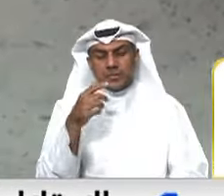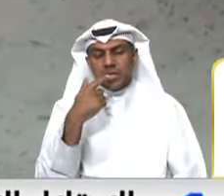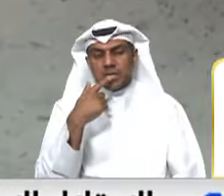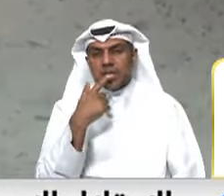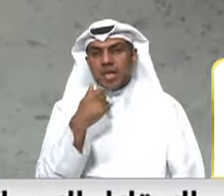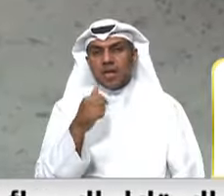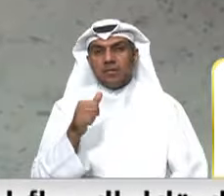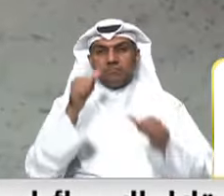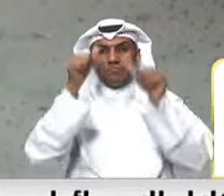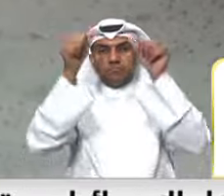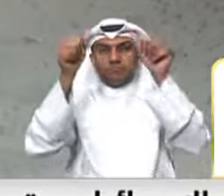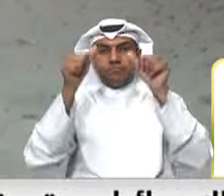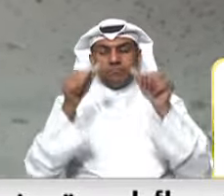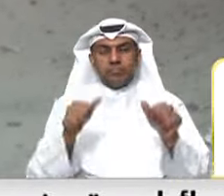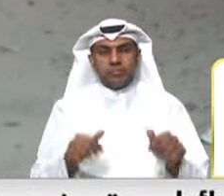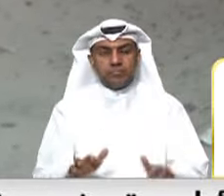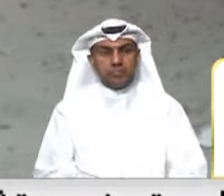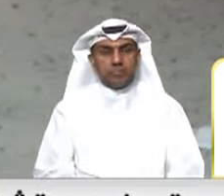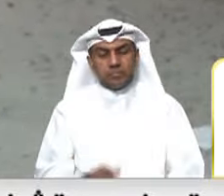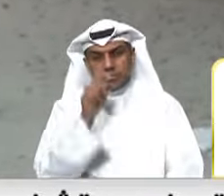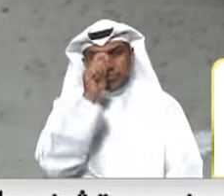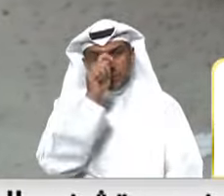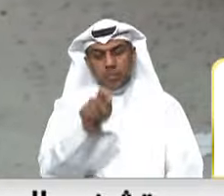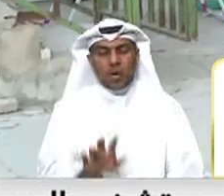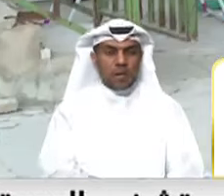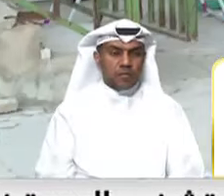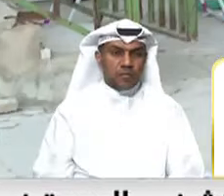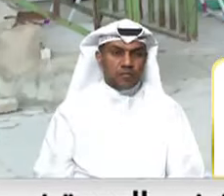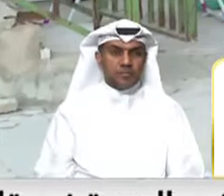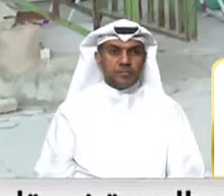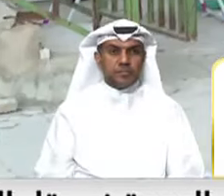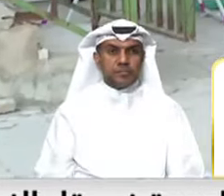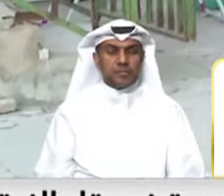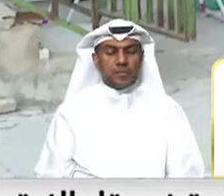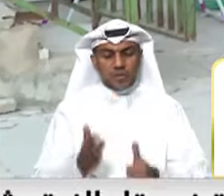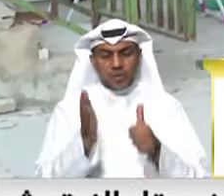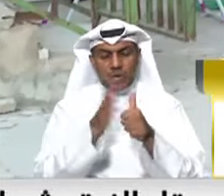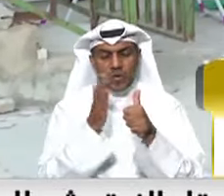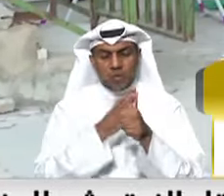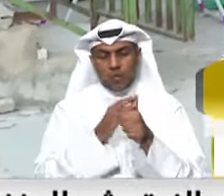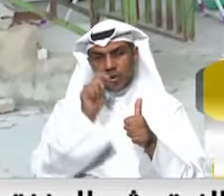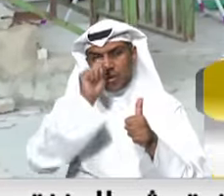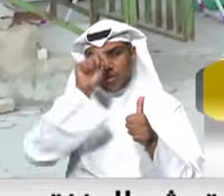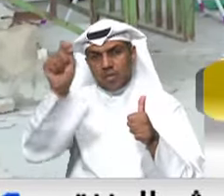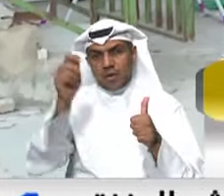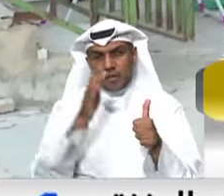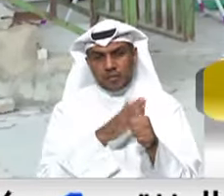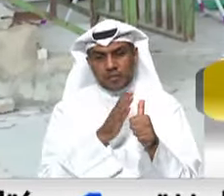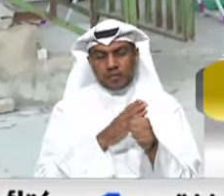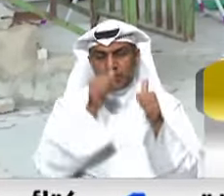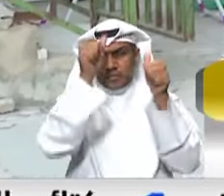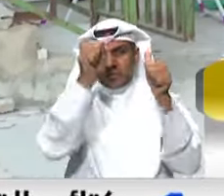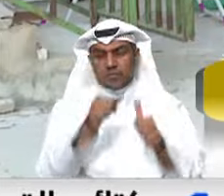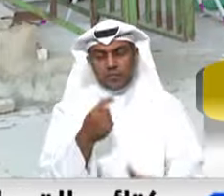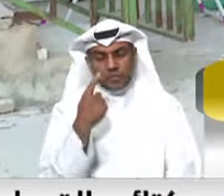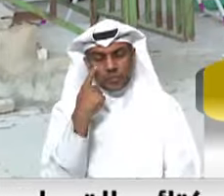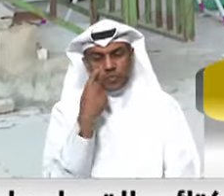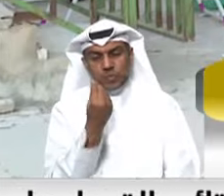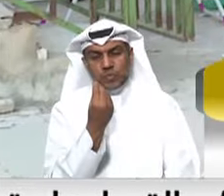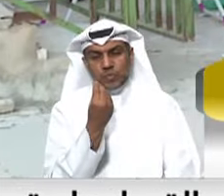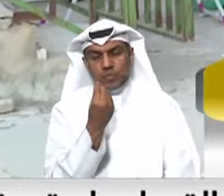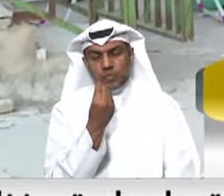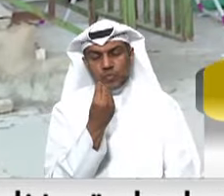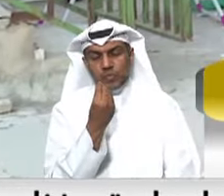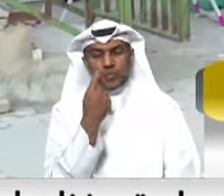الانذار على العقارات المخالفه نعطي انذار طبعا وننتظر من